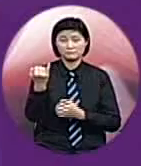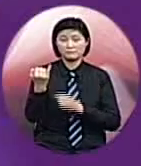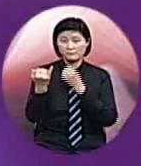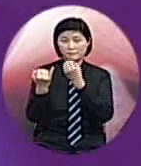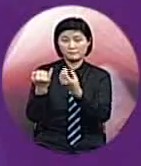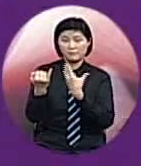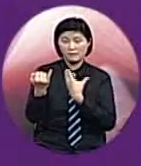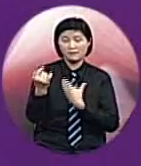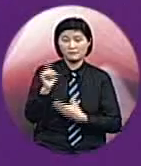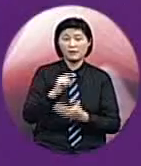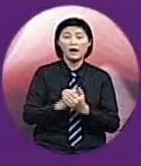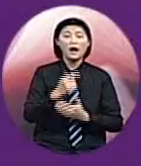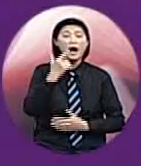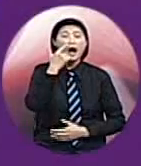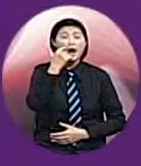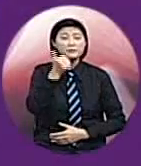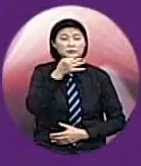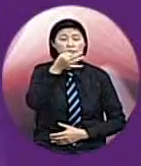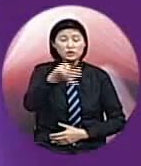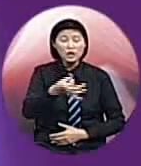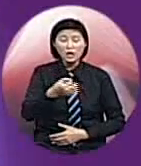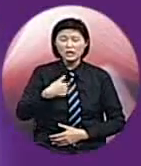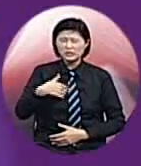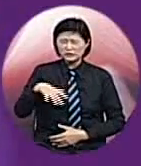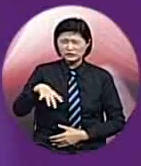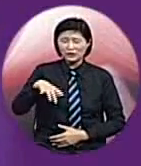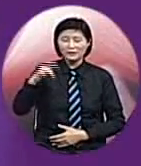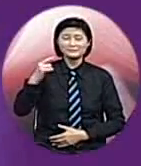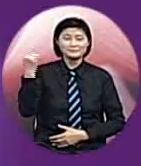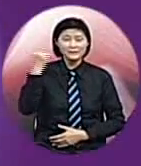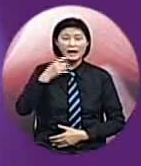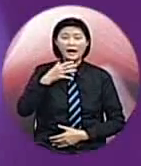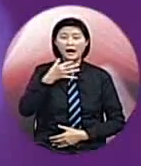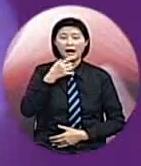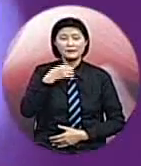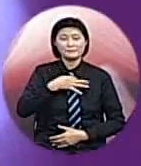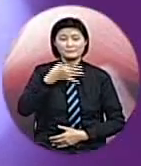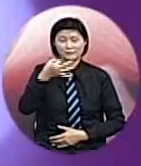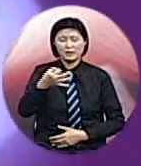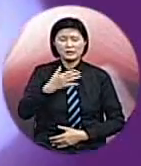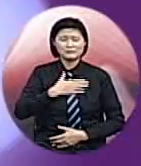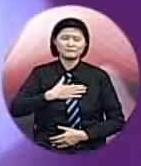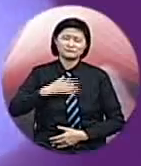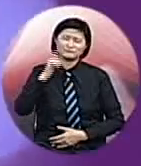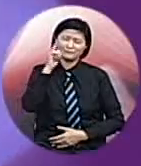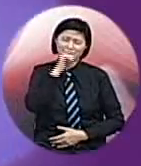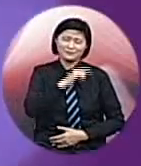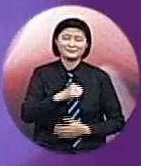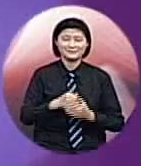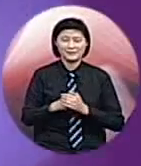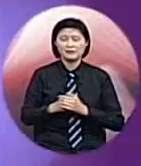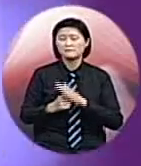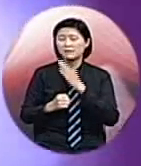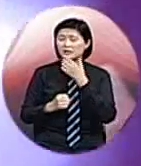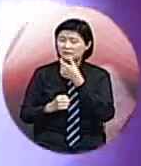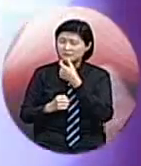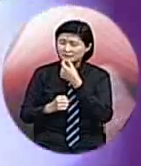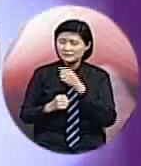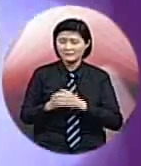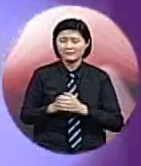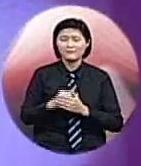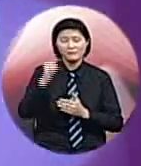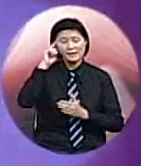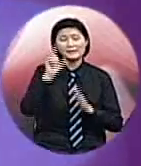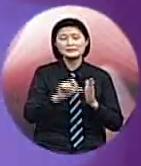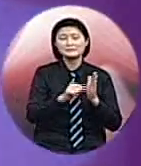뭐라 하냐면은 아버님 그래서 나 처음으로 아버님 말을 들었을 때 억수로 기분이 안 좋더라고요. 싫지요. 싫더라고요. 싫어요. 예. 예. 이